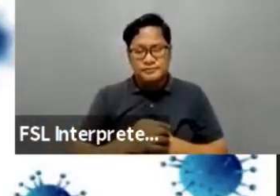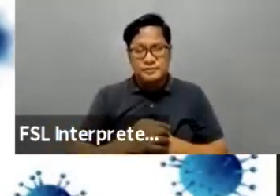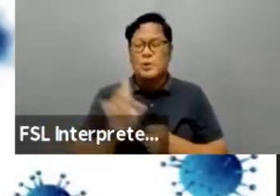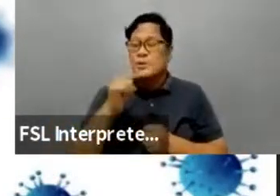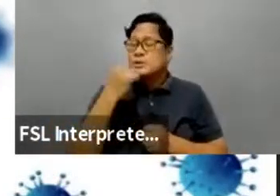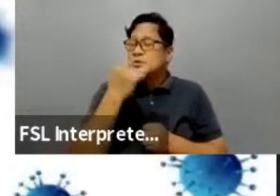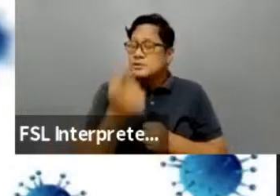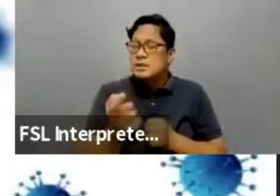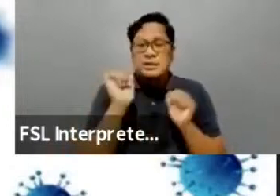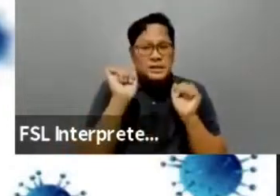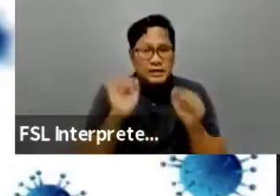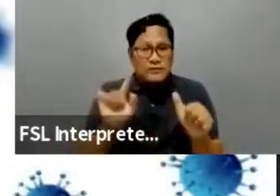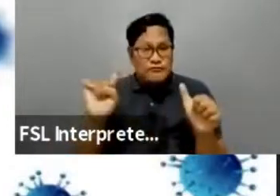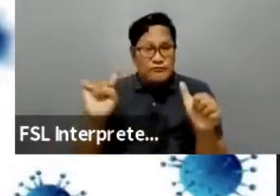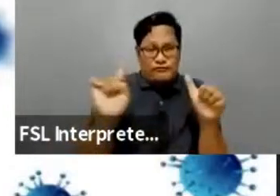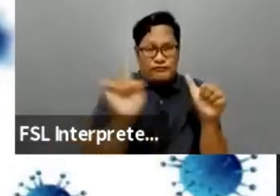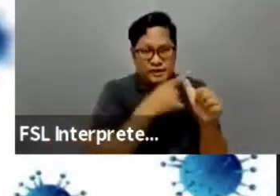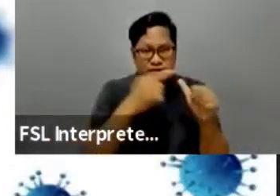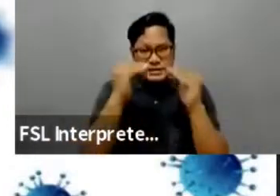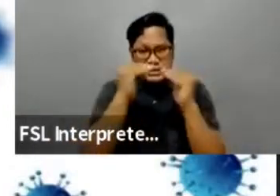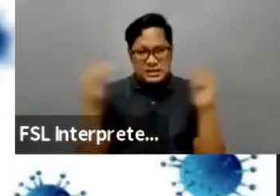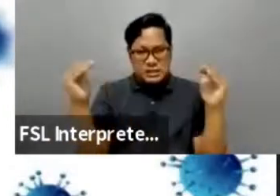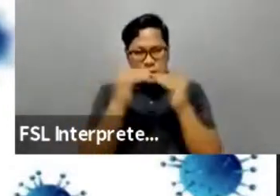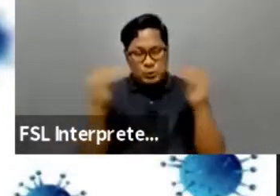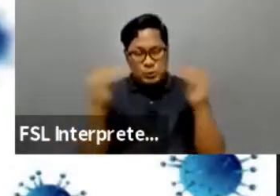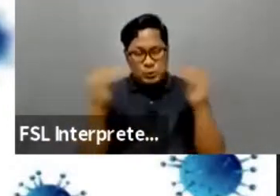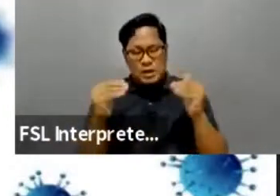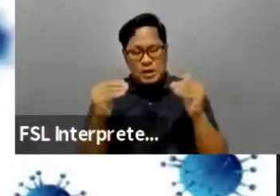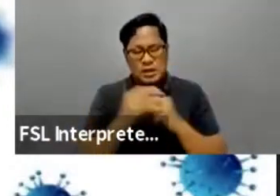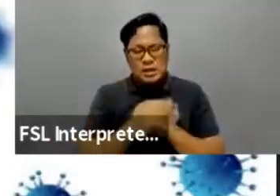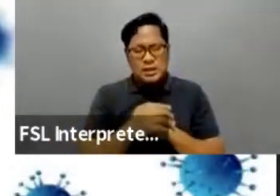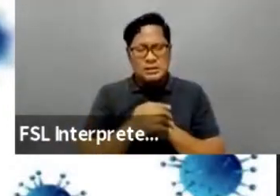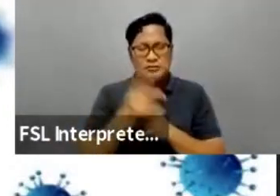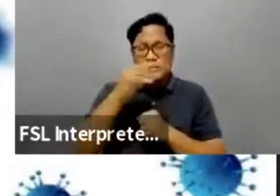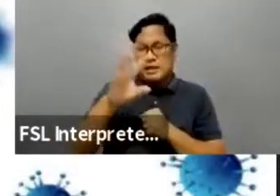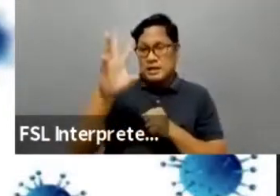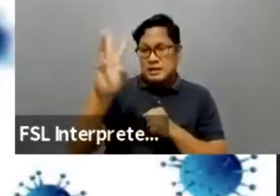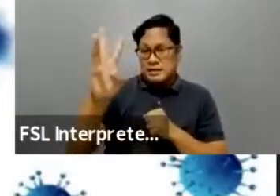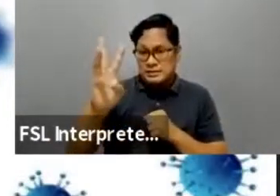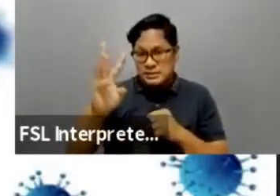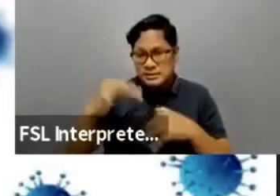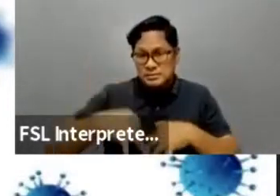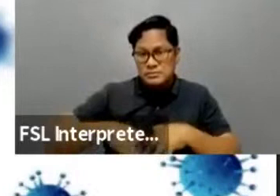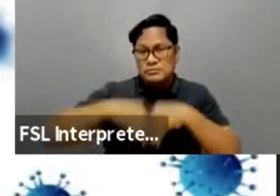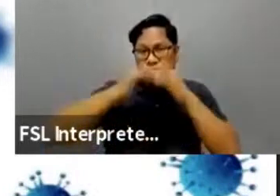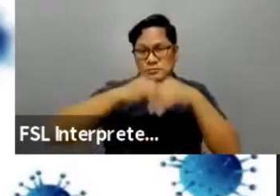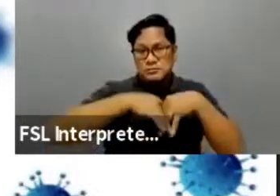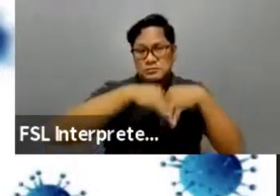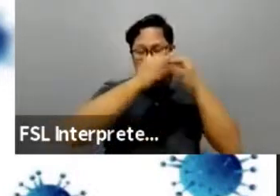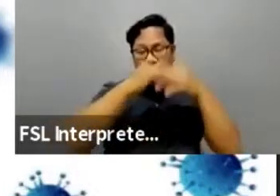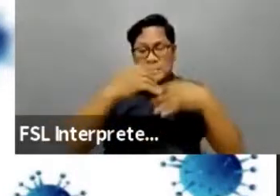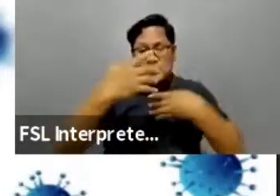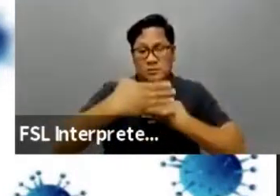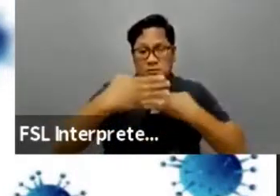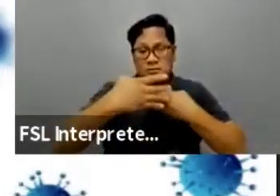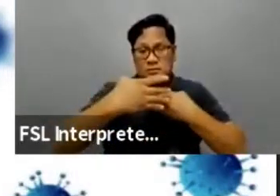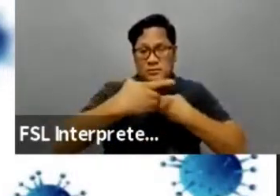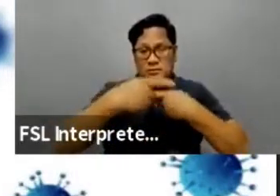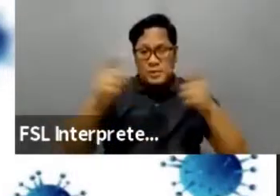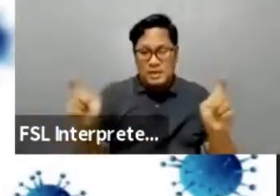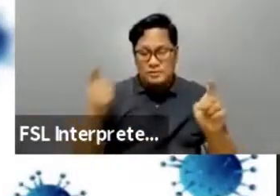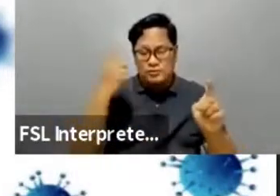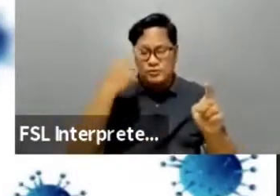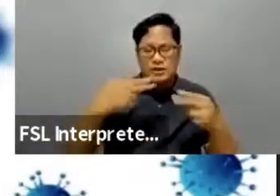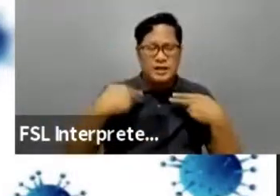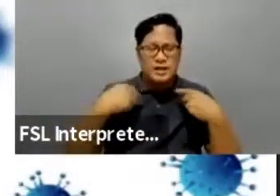ito ay first among equals doon sa 6 building blocks for the Health